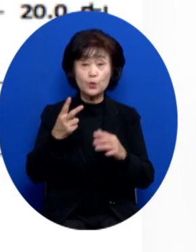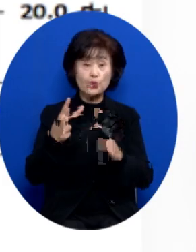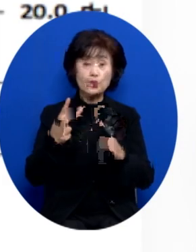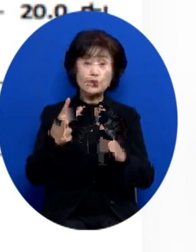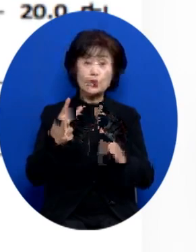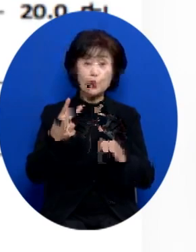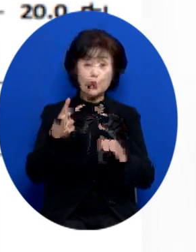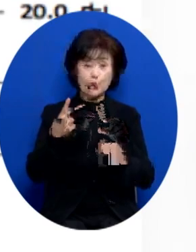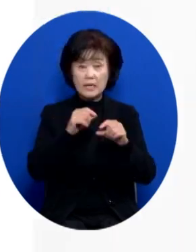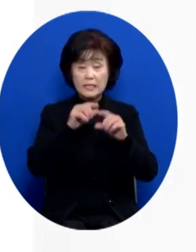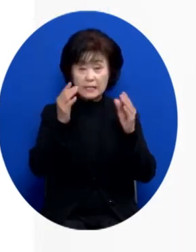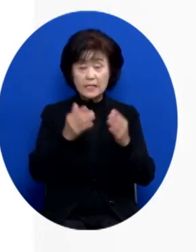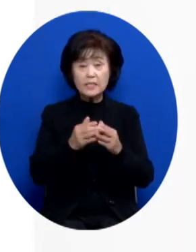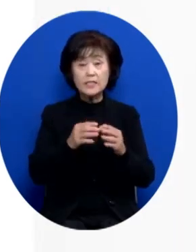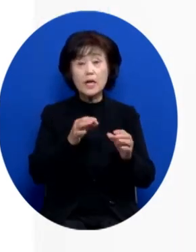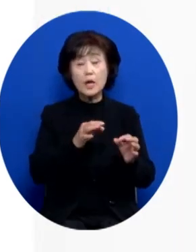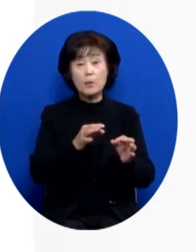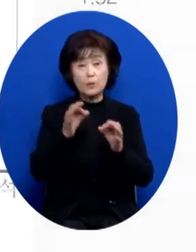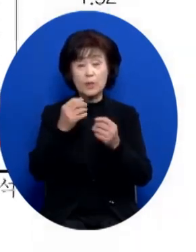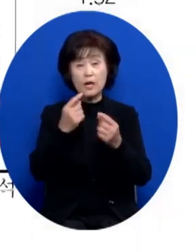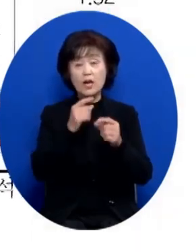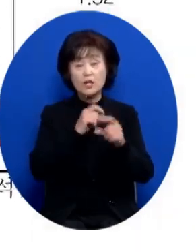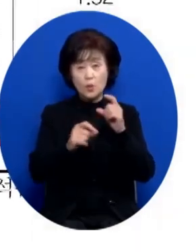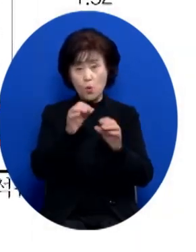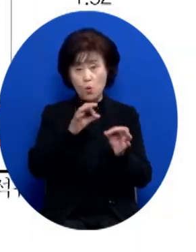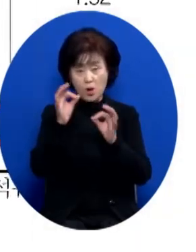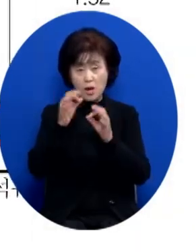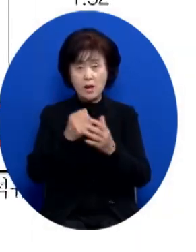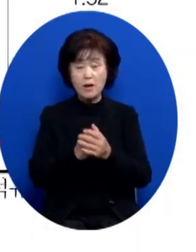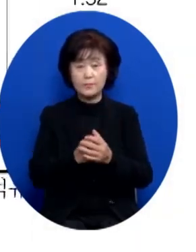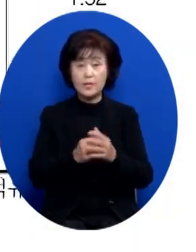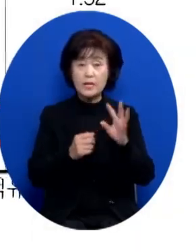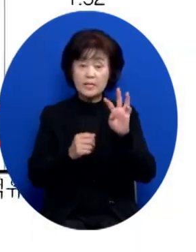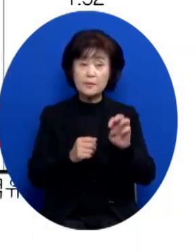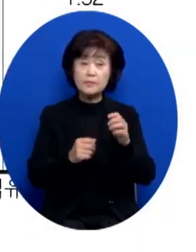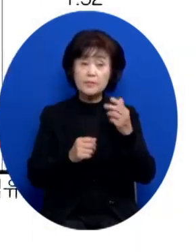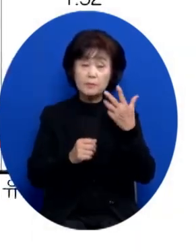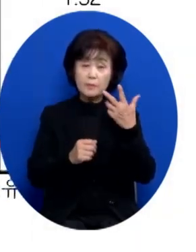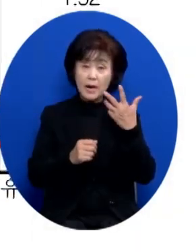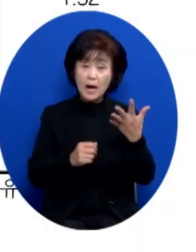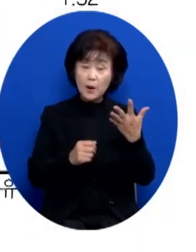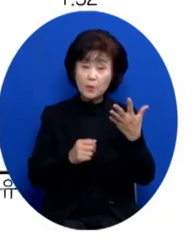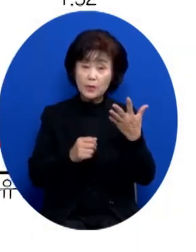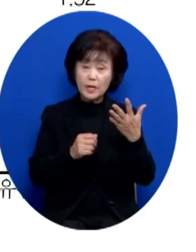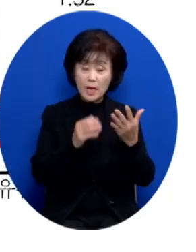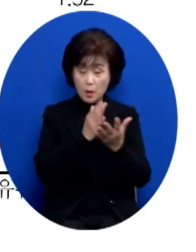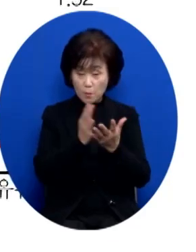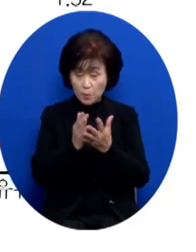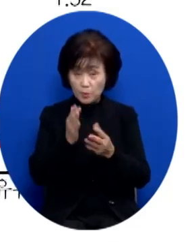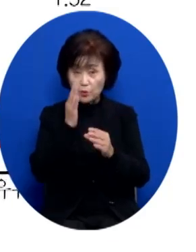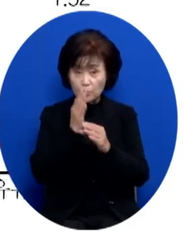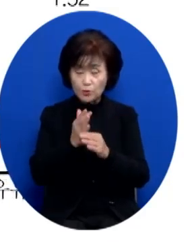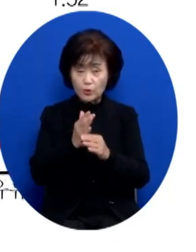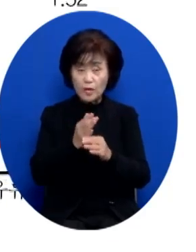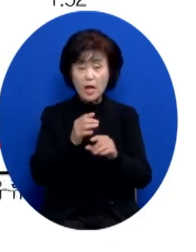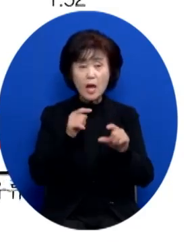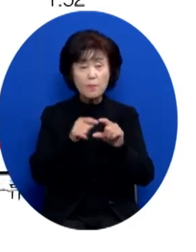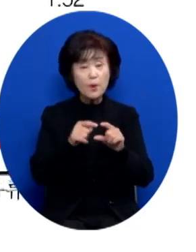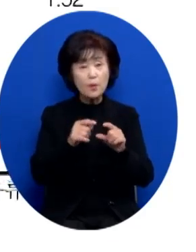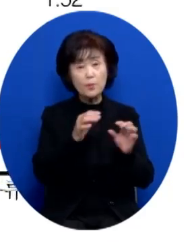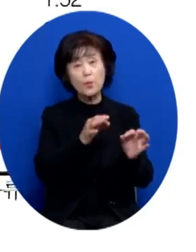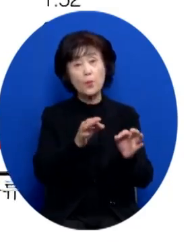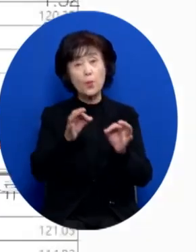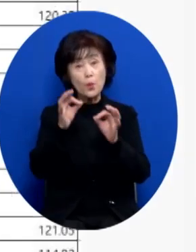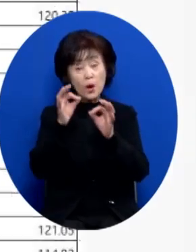높은 것으로 나타났습니다. 특히 외식 부문 39개 세부 품목 가운데 물가 상승률이 평균을 웃던